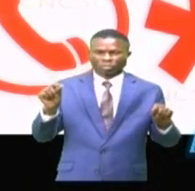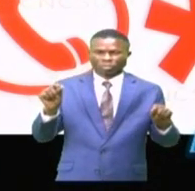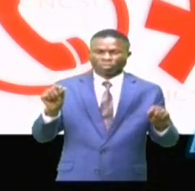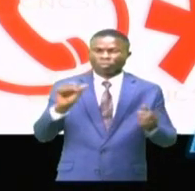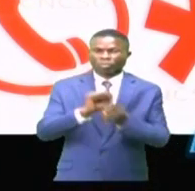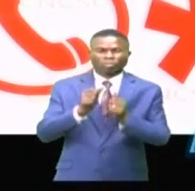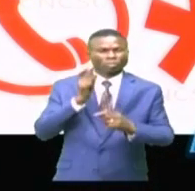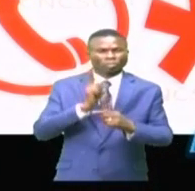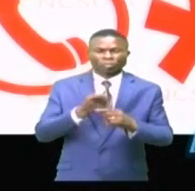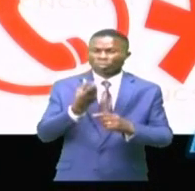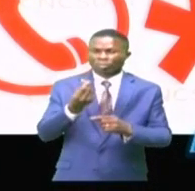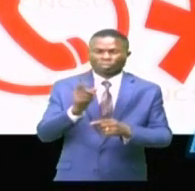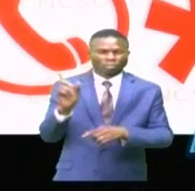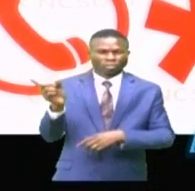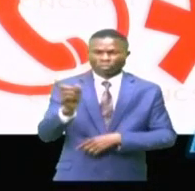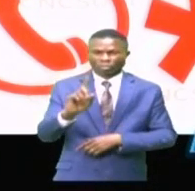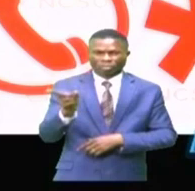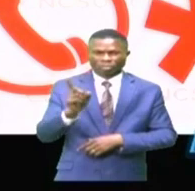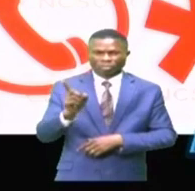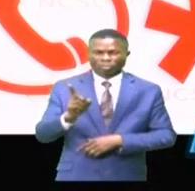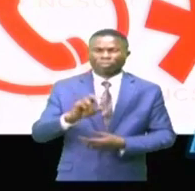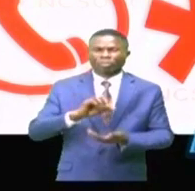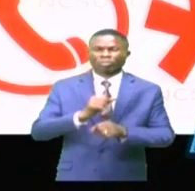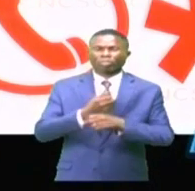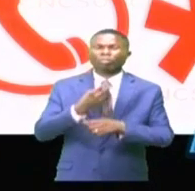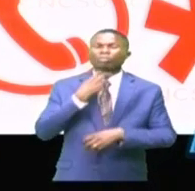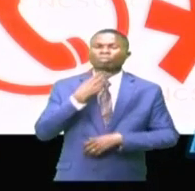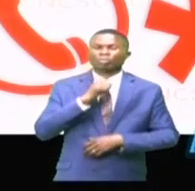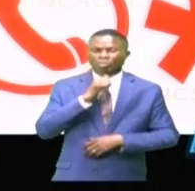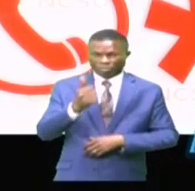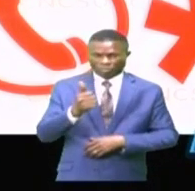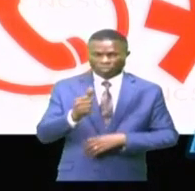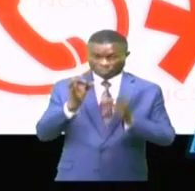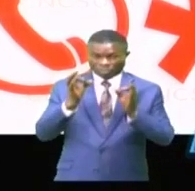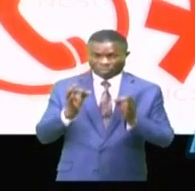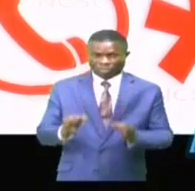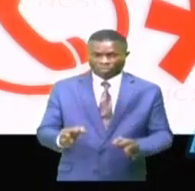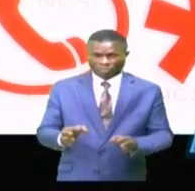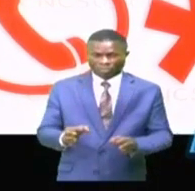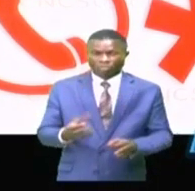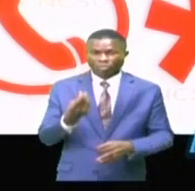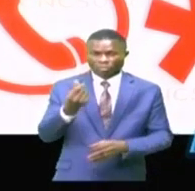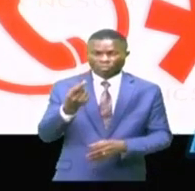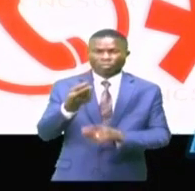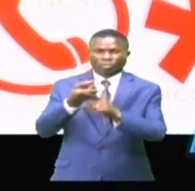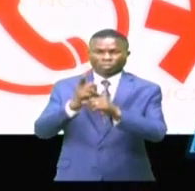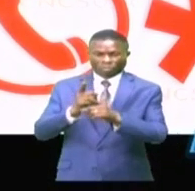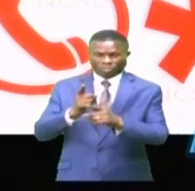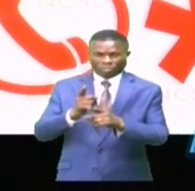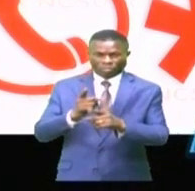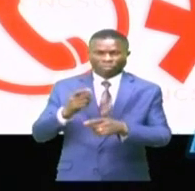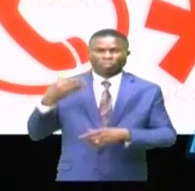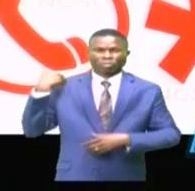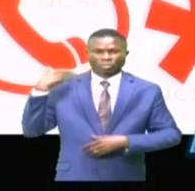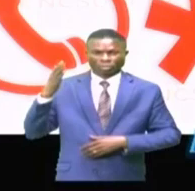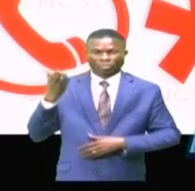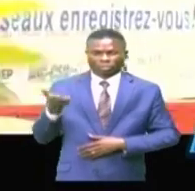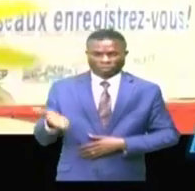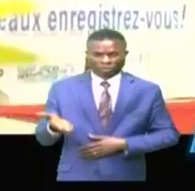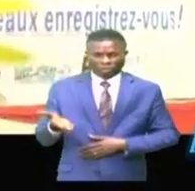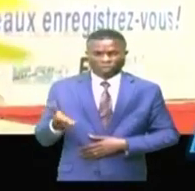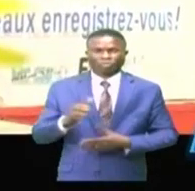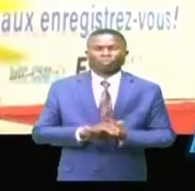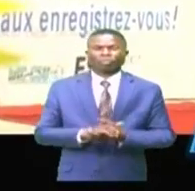les difficultés financières ne constituent un obstacle et cela surfinancement propre du gouvernement